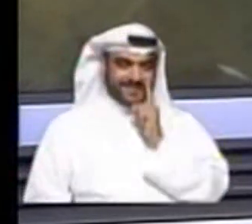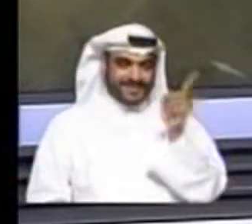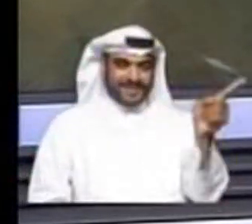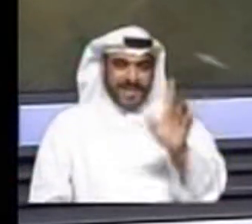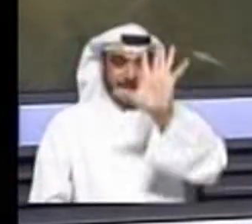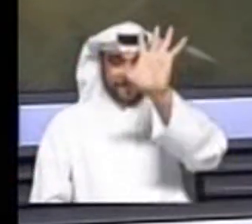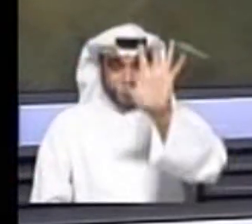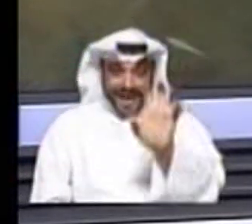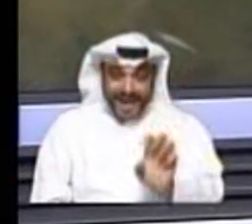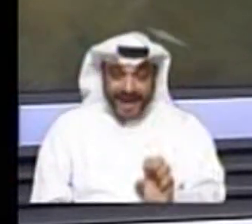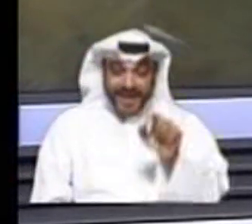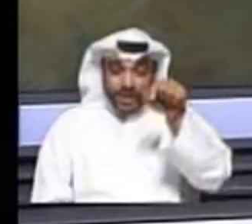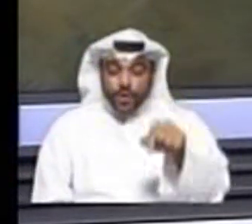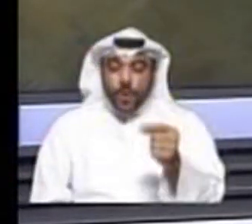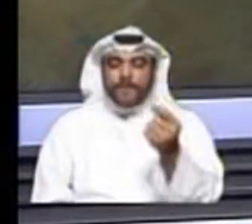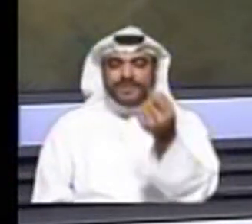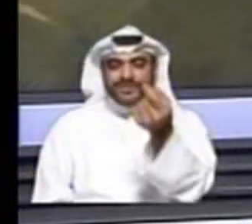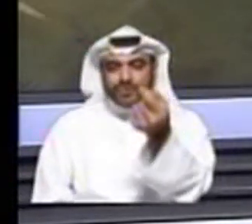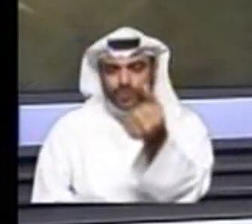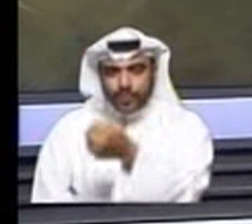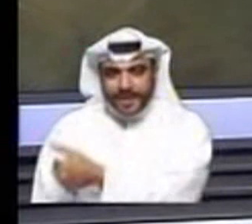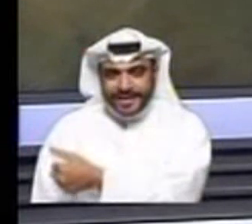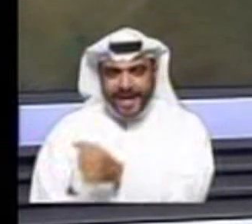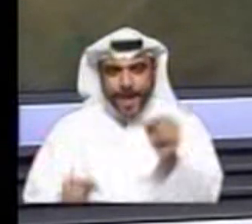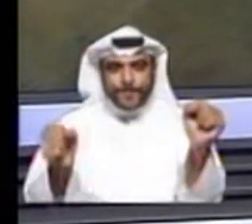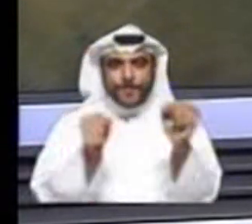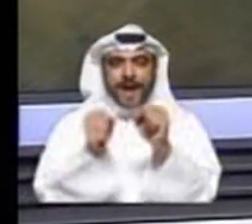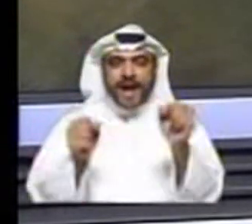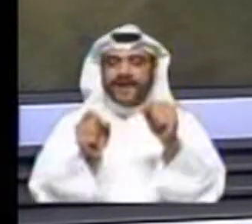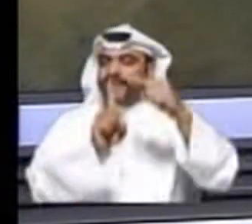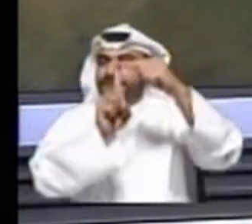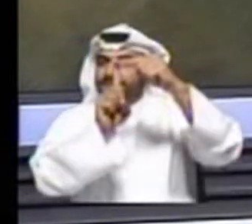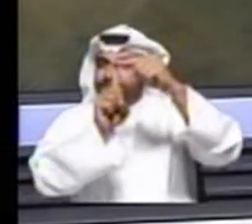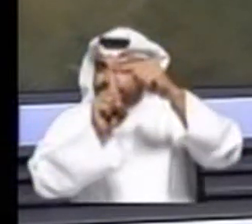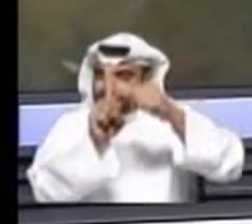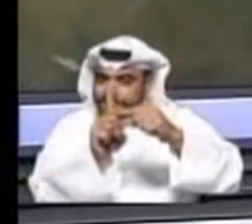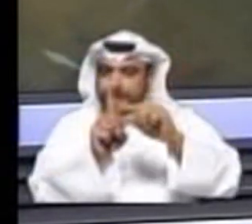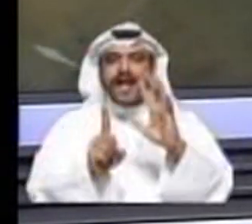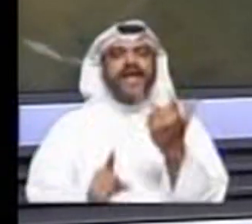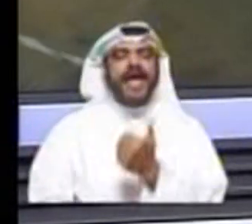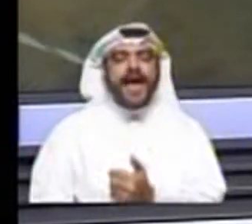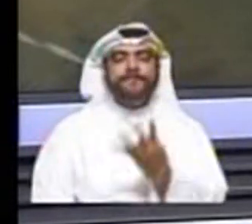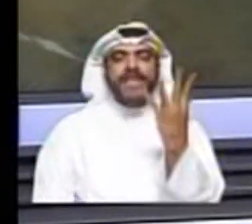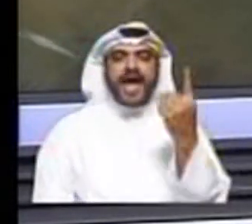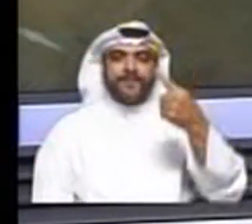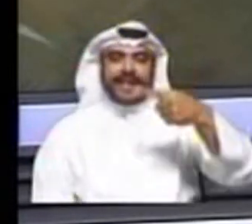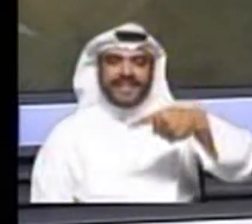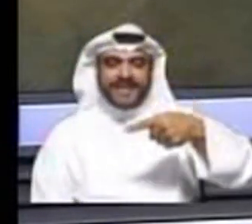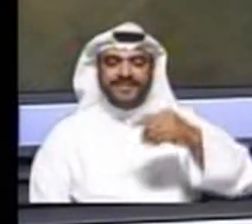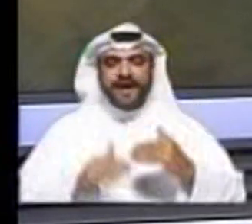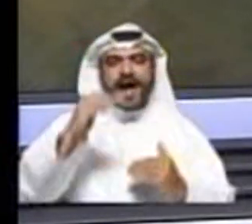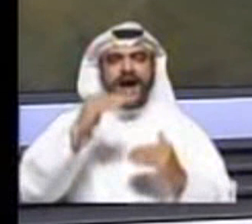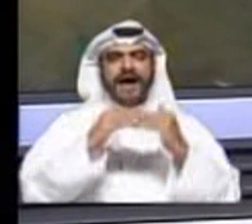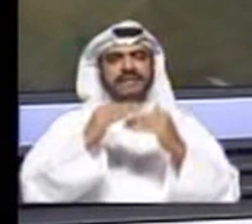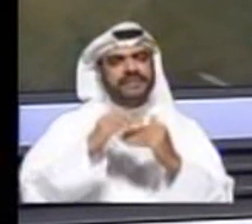الليلة أجواء باردة نسبيا، ومتوقع تصل درجات الحرارة بوجه عام ما بين 14 إلى 16 درجة مئوية. الهواء جنوبي شرقي خفيف